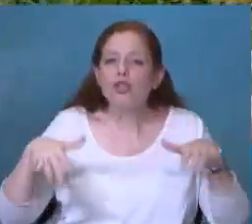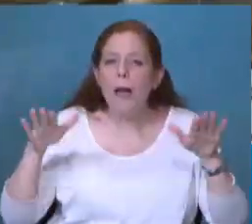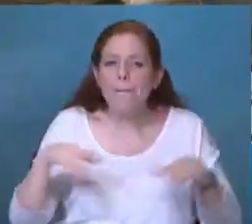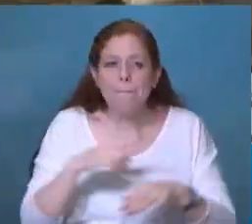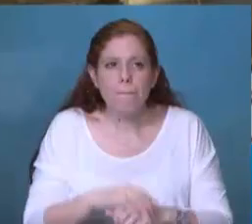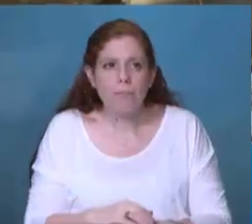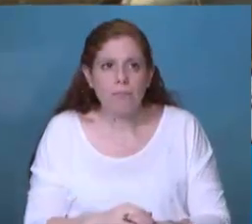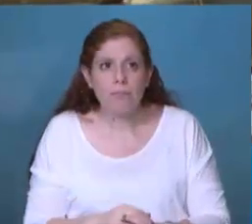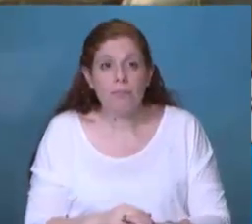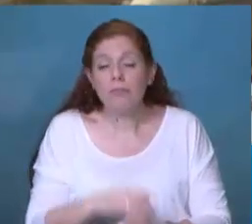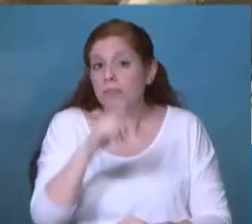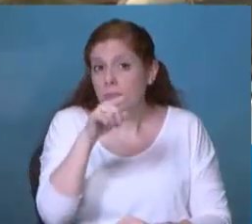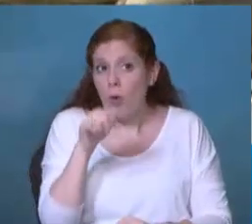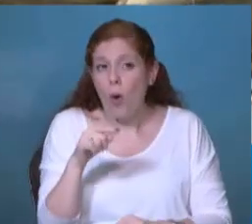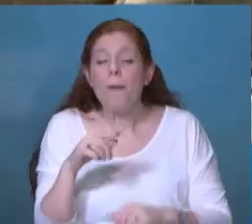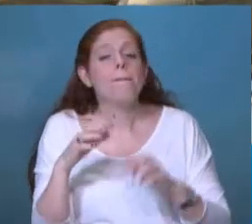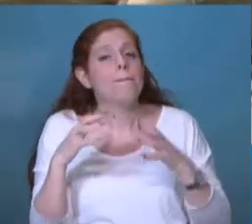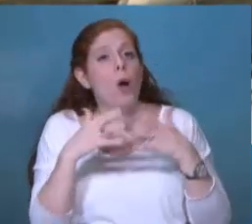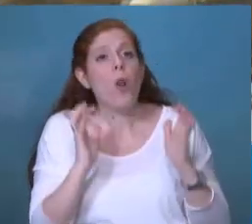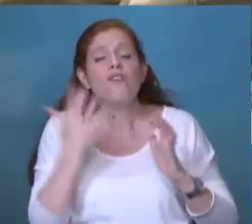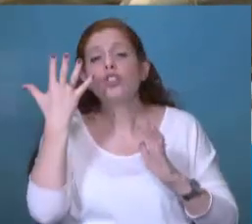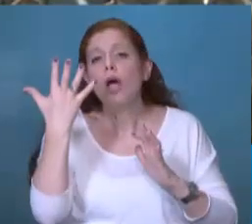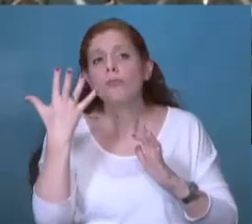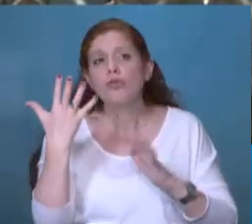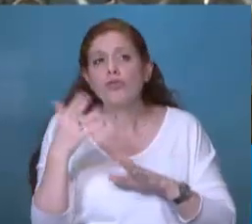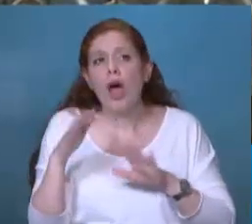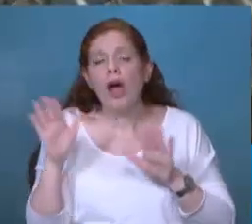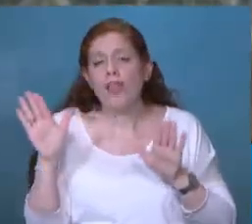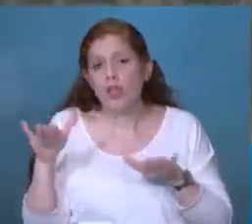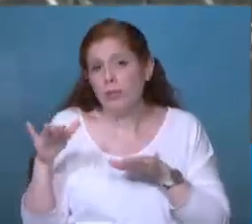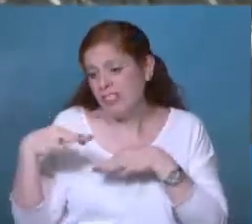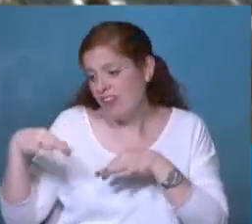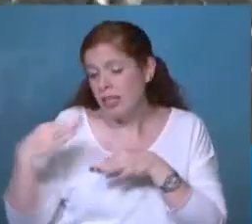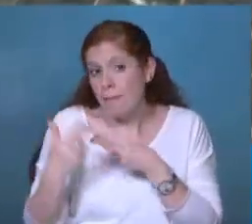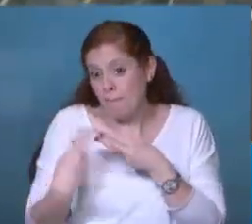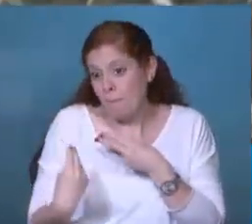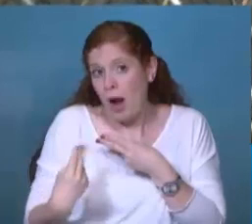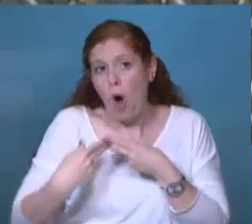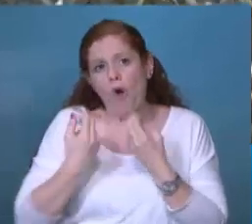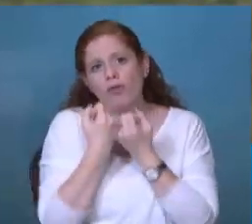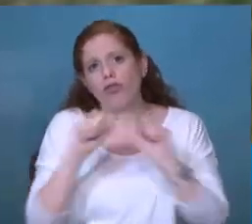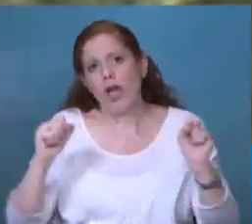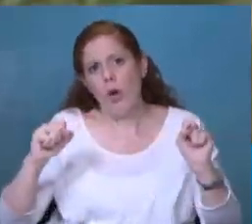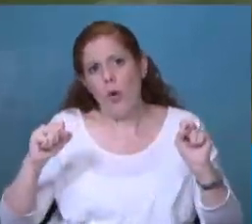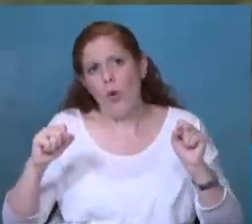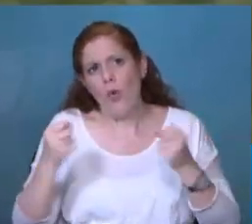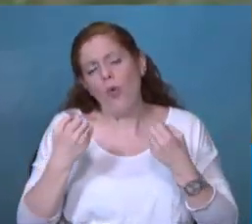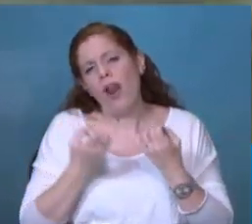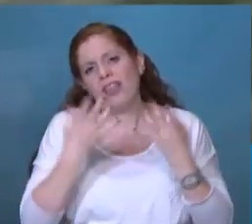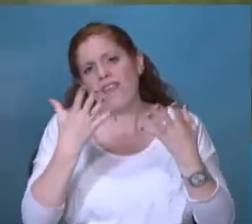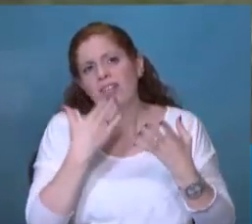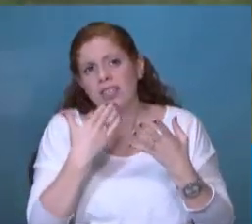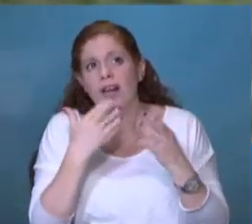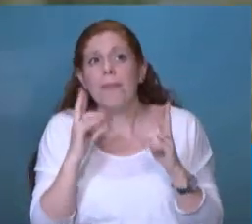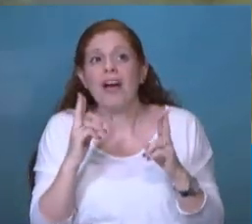הנה כאן בכלוב בגמלה 5 נשרים ספרדיים שהשתחררו בקרוב לטבע הישראלי, בתקווה שגורלם לא יהיה כמו זה